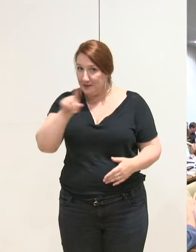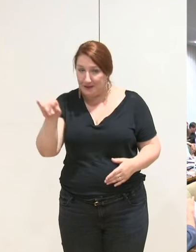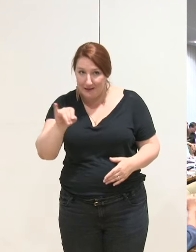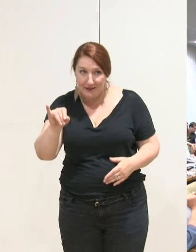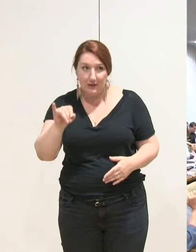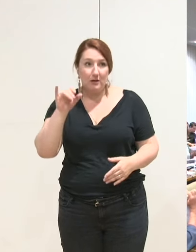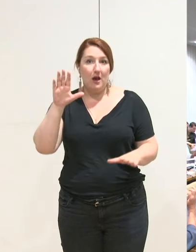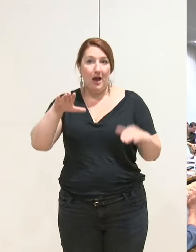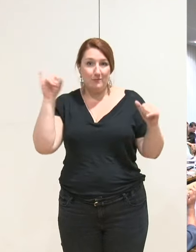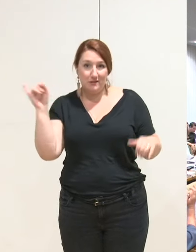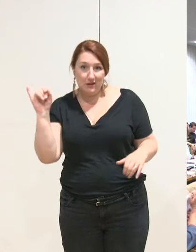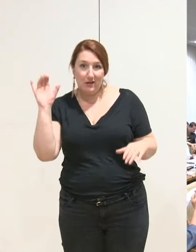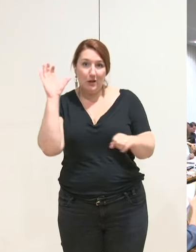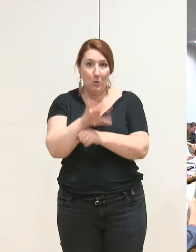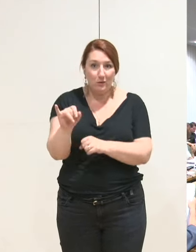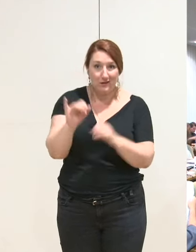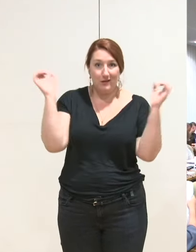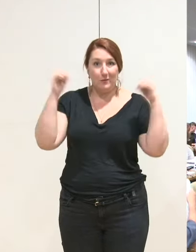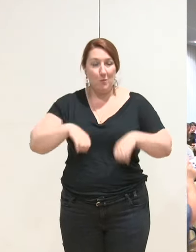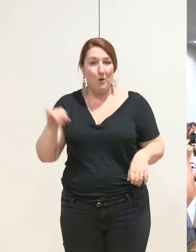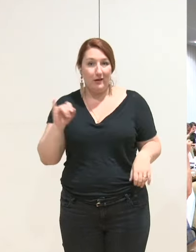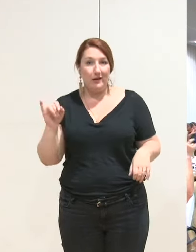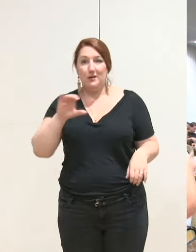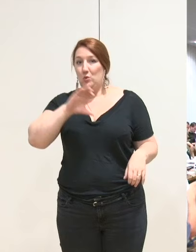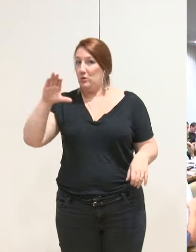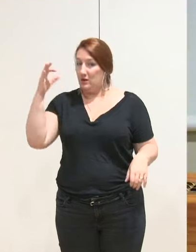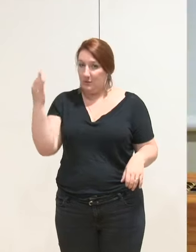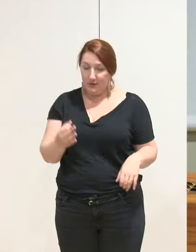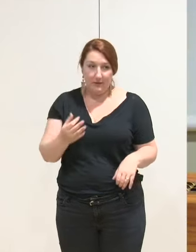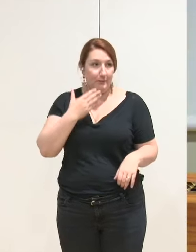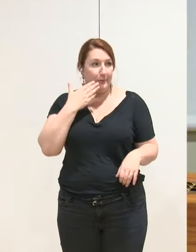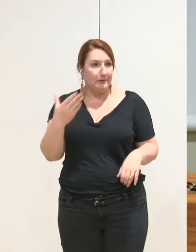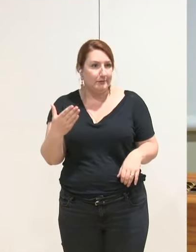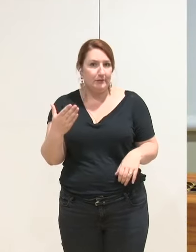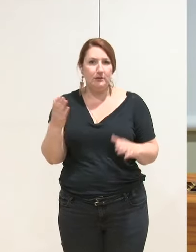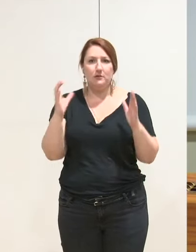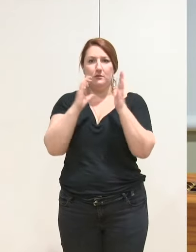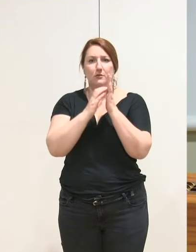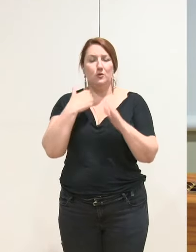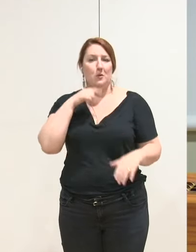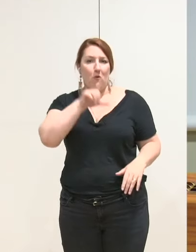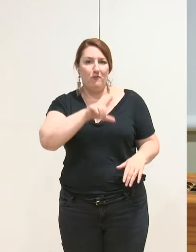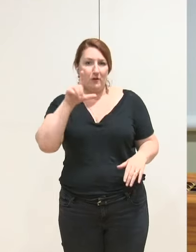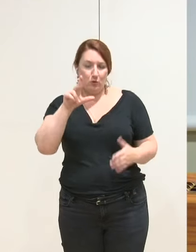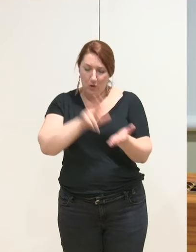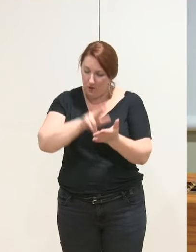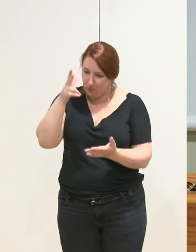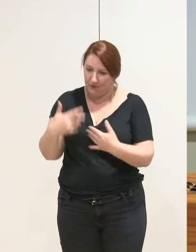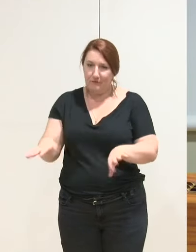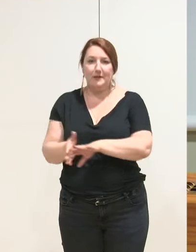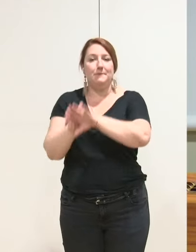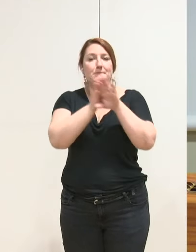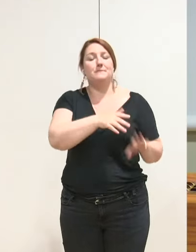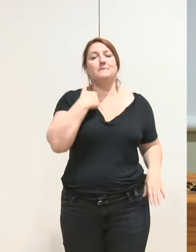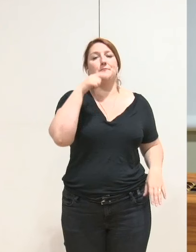contre qui est pour unanimité je vous remercie délibération 22 adoptée la